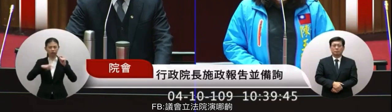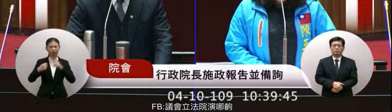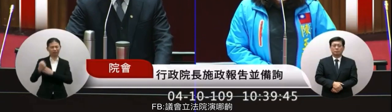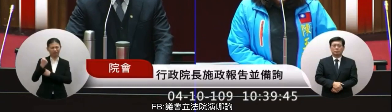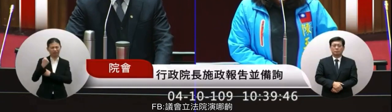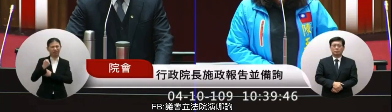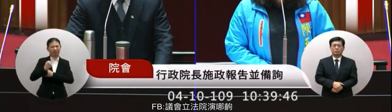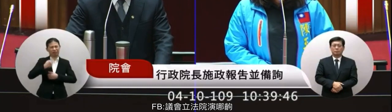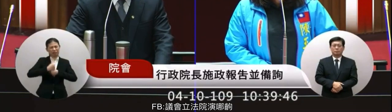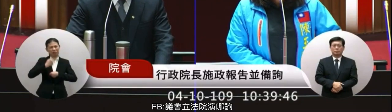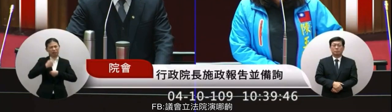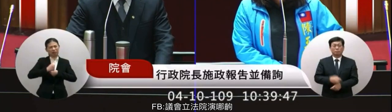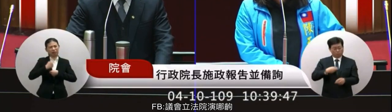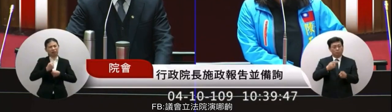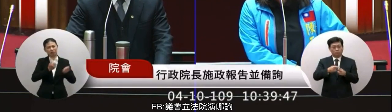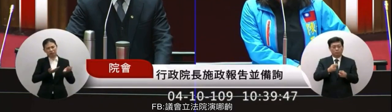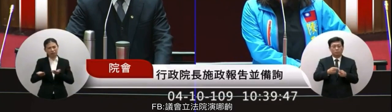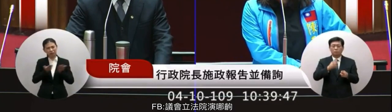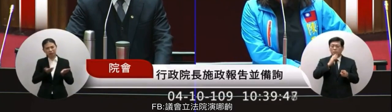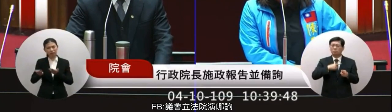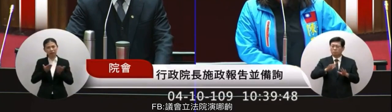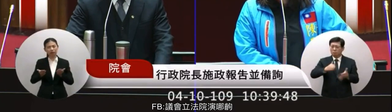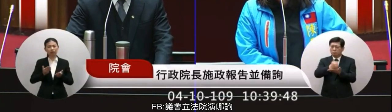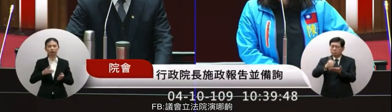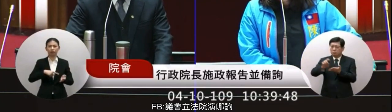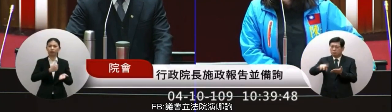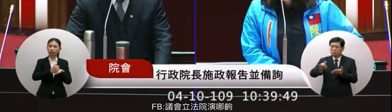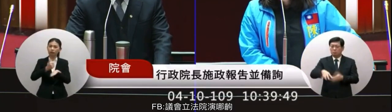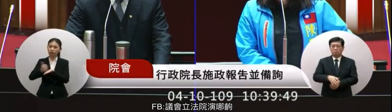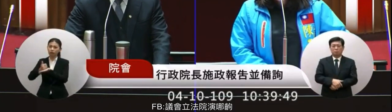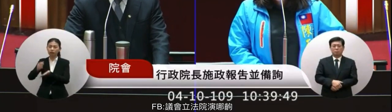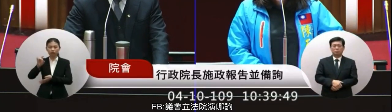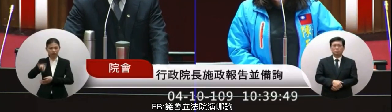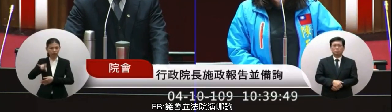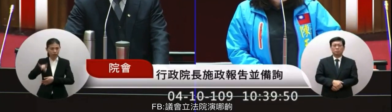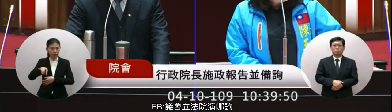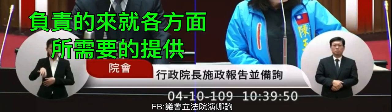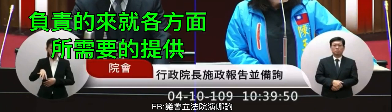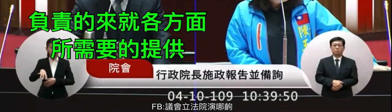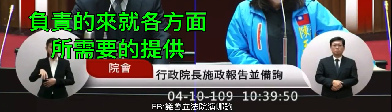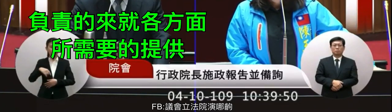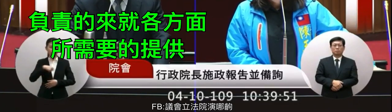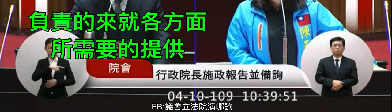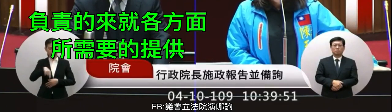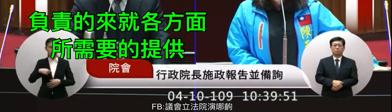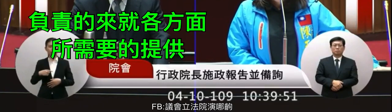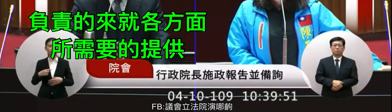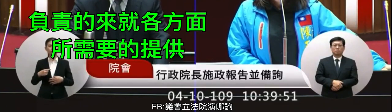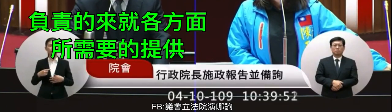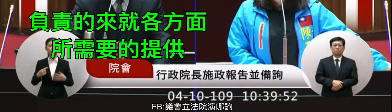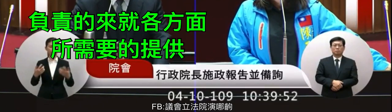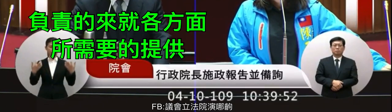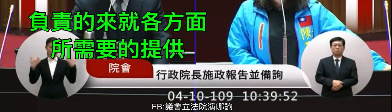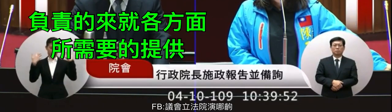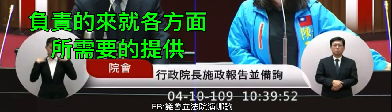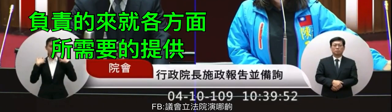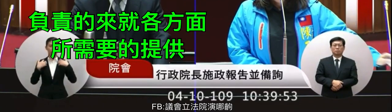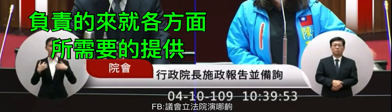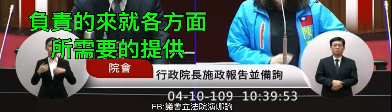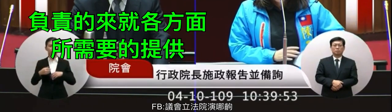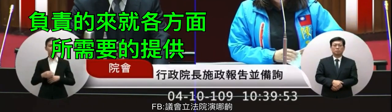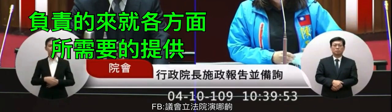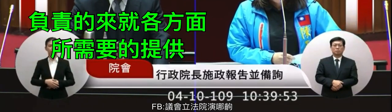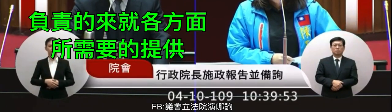增产。那 我相信那流向 我们都非常负责的来就各方